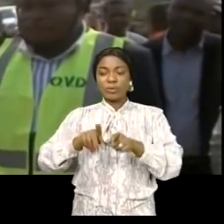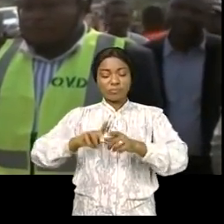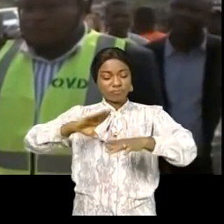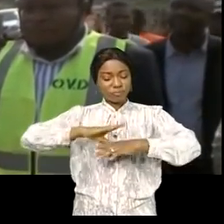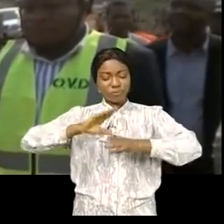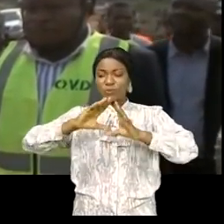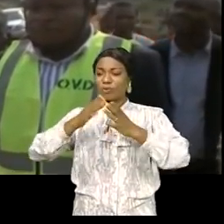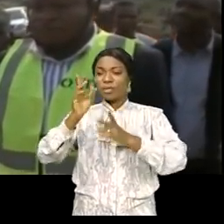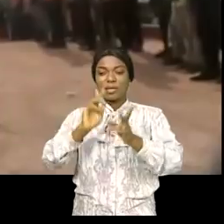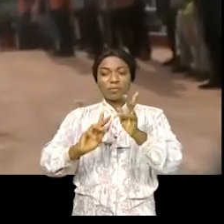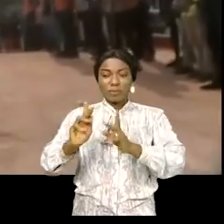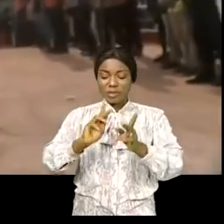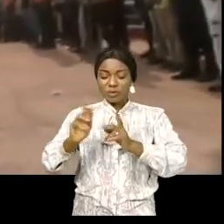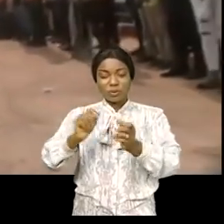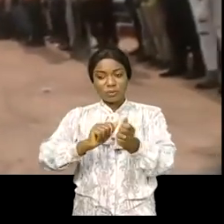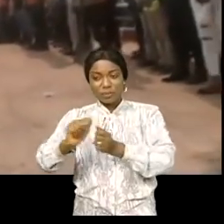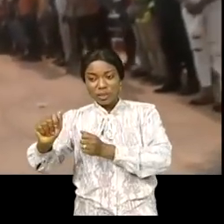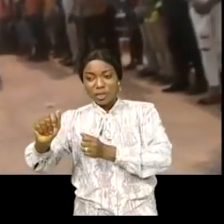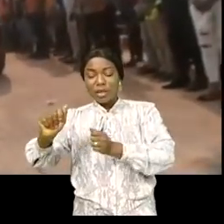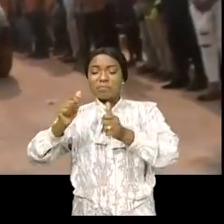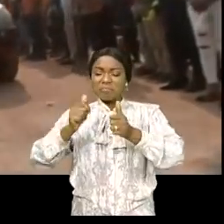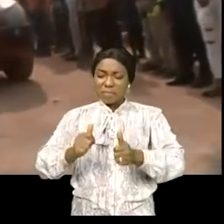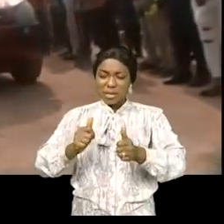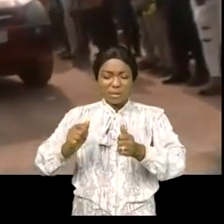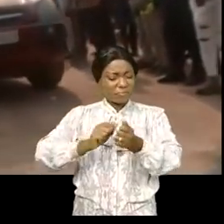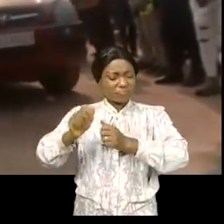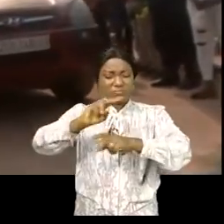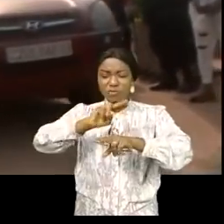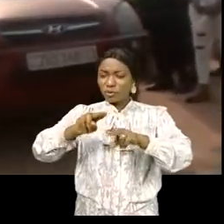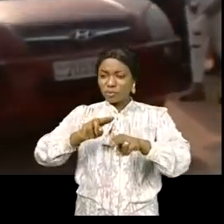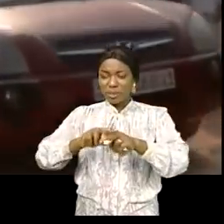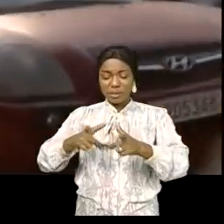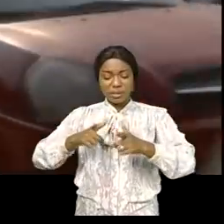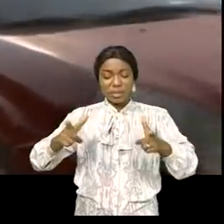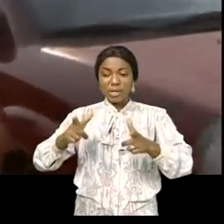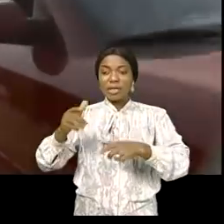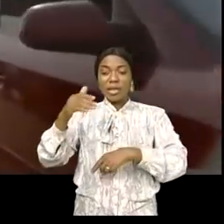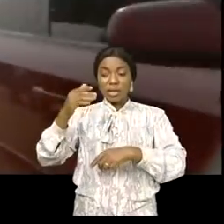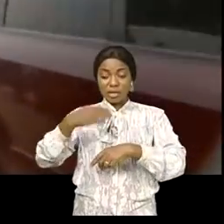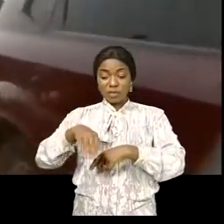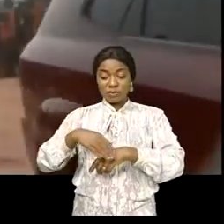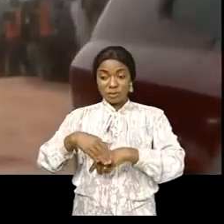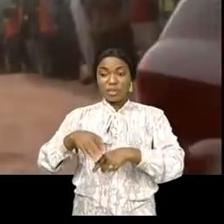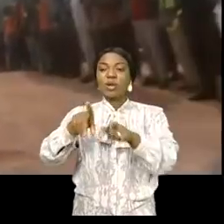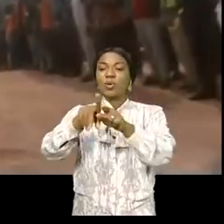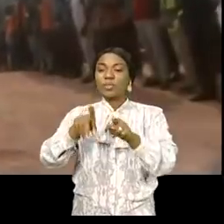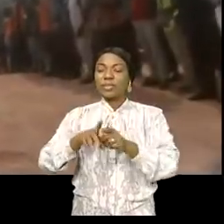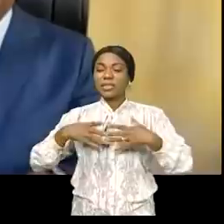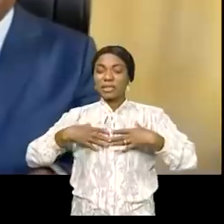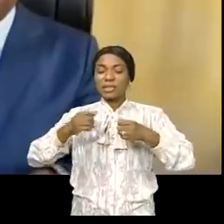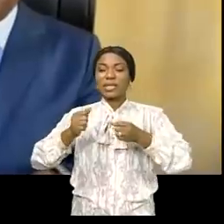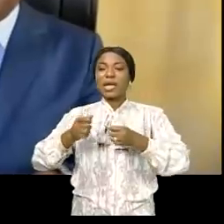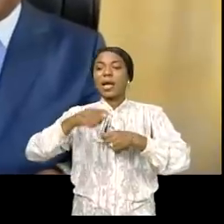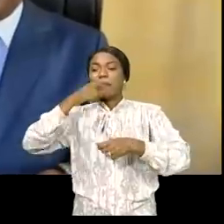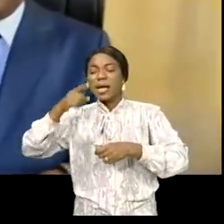du côté des usagers de la route, car le passage a repris normalement sur cette grande artère de la ville de Bandundu, grâce au lobbying et